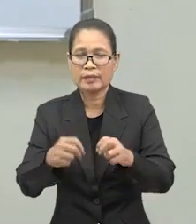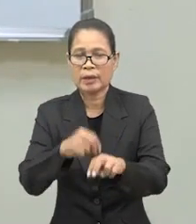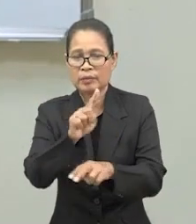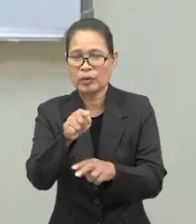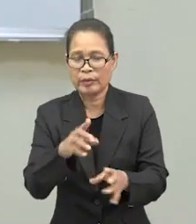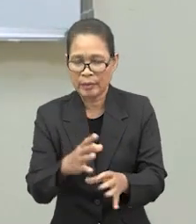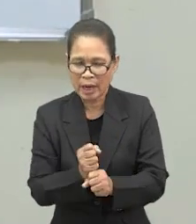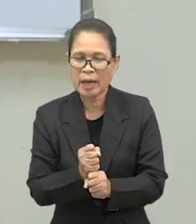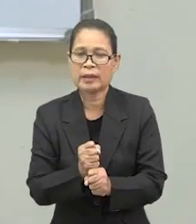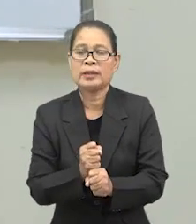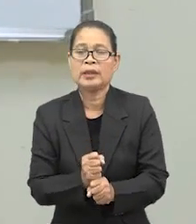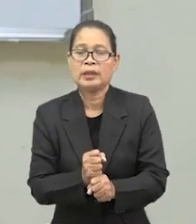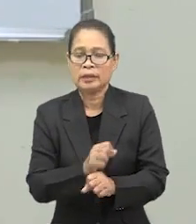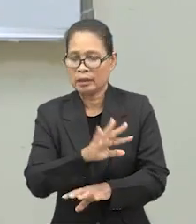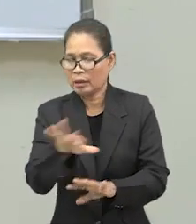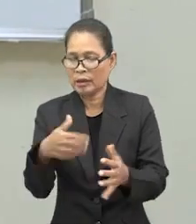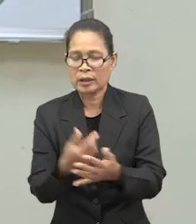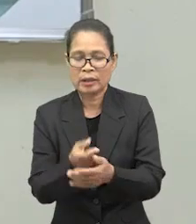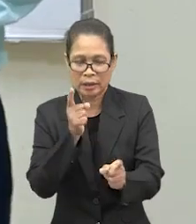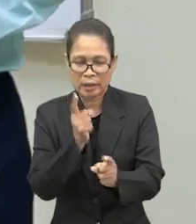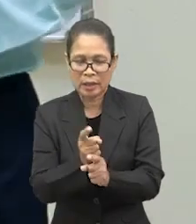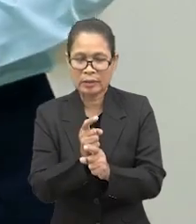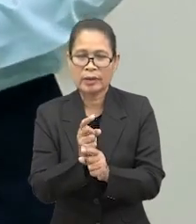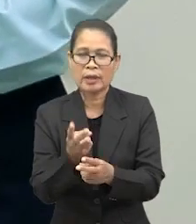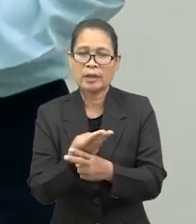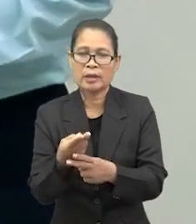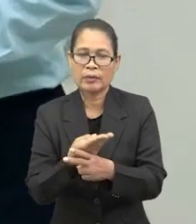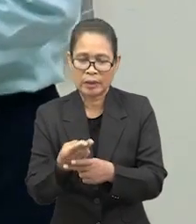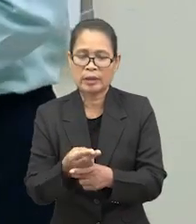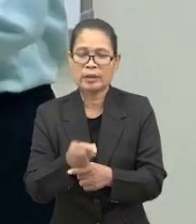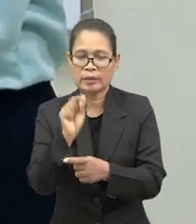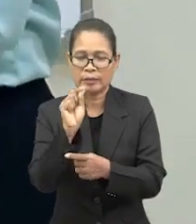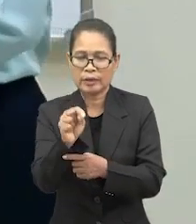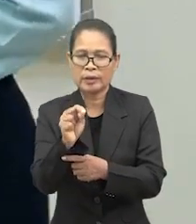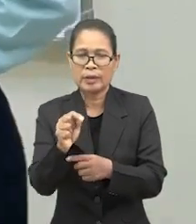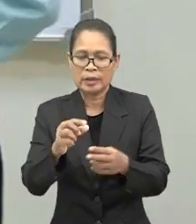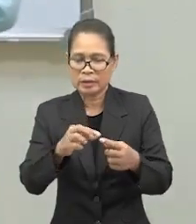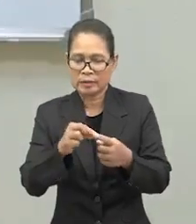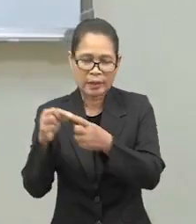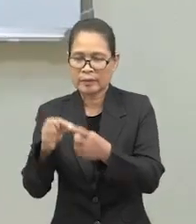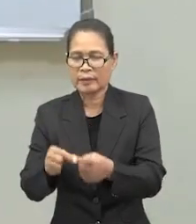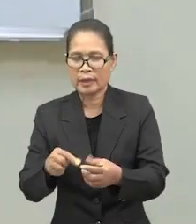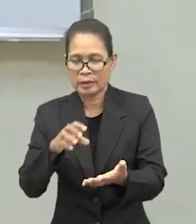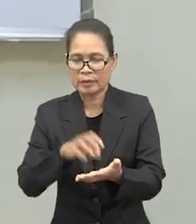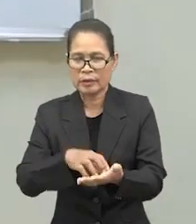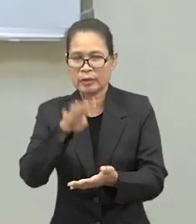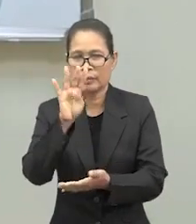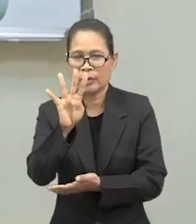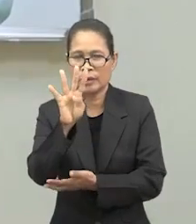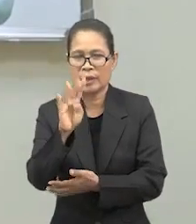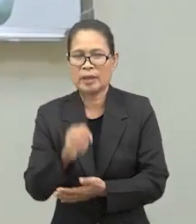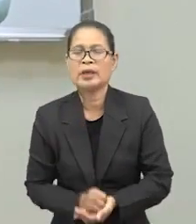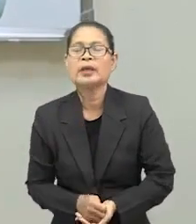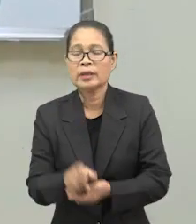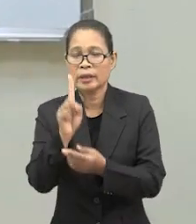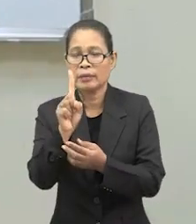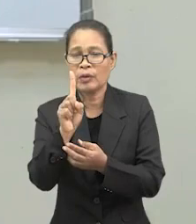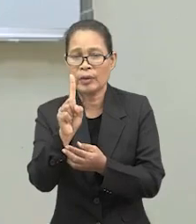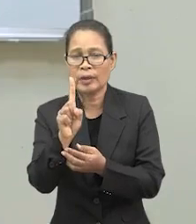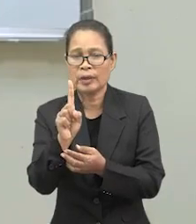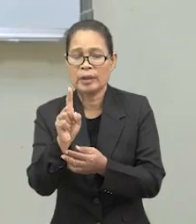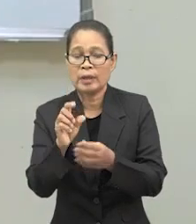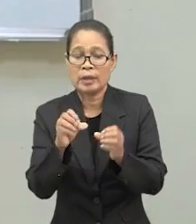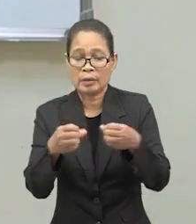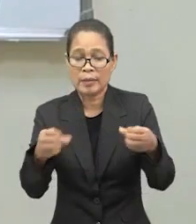bằng cao chùm nọt mùi bán côn thường ốc nia trâu ạ nó vọt nữ chùm nợ chùm khăn chùm nốt buồn đi nè côn á